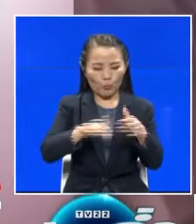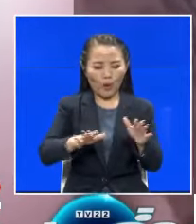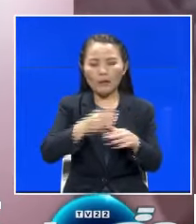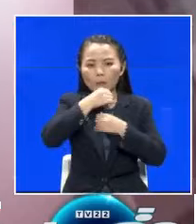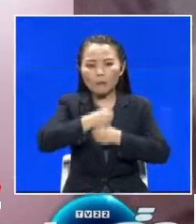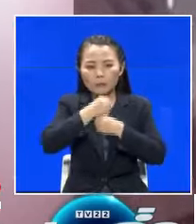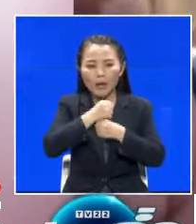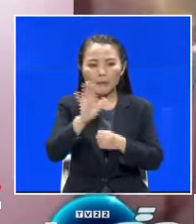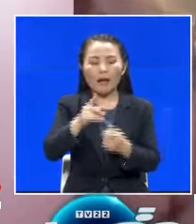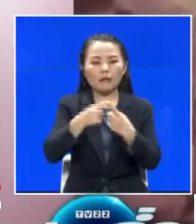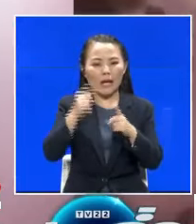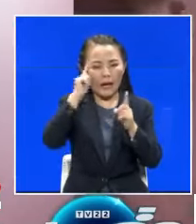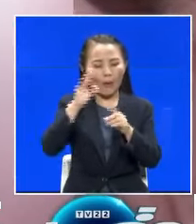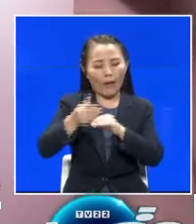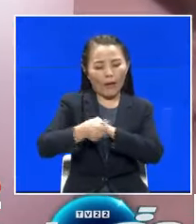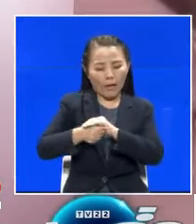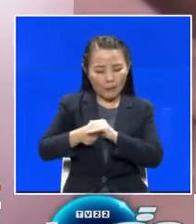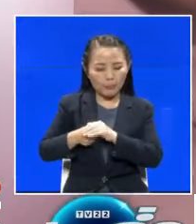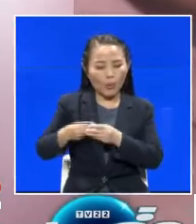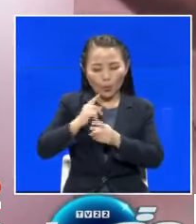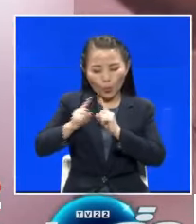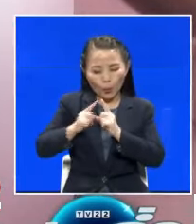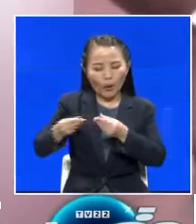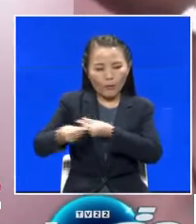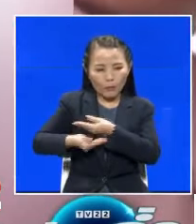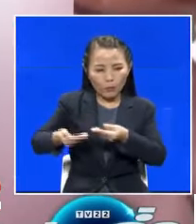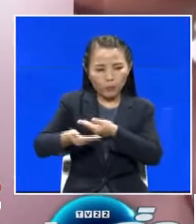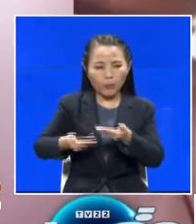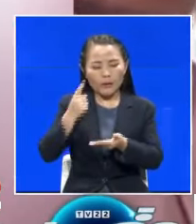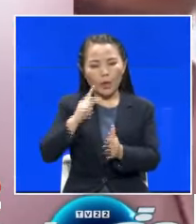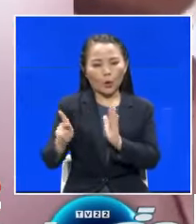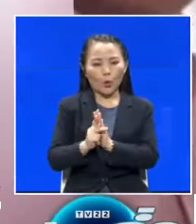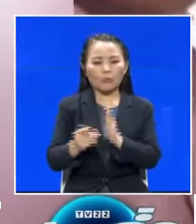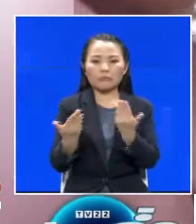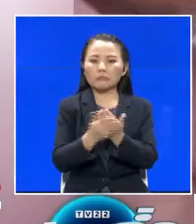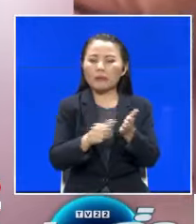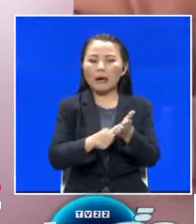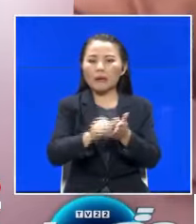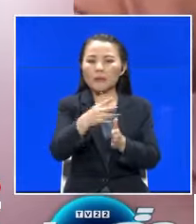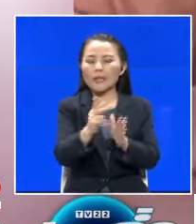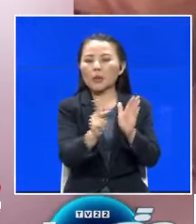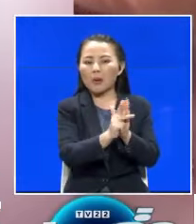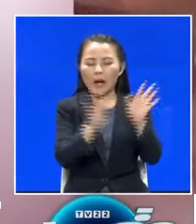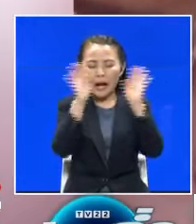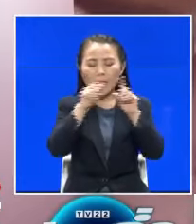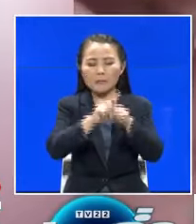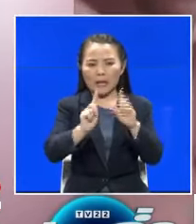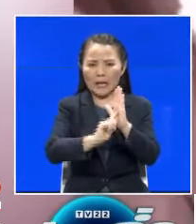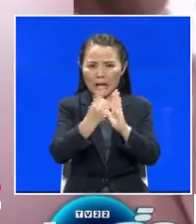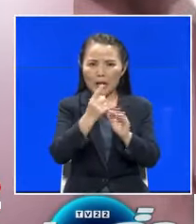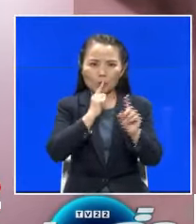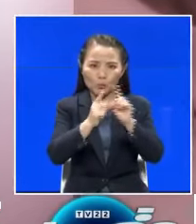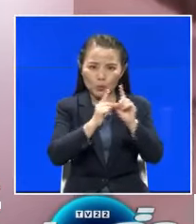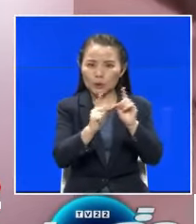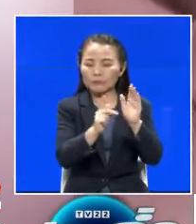ถ้าดีลลับที่ทำกันไว้ไม่เปลี่ยนแปลงไม่มีการเปลี่ยนแปลงเงื่อนไขใดๆมันยังเป็นไปตามนั้นที่ดีลกันไว้ตั้งแต่ต้นเนี่ยนะก็